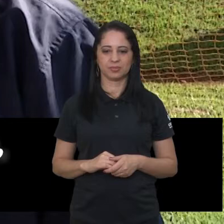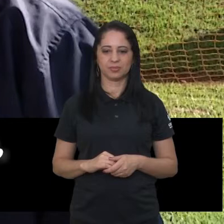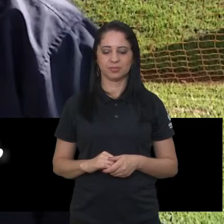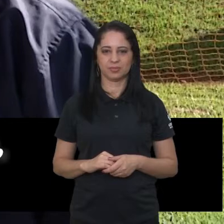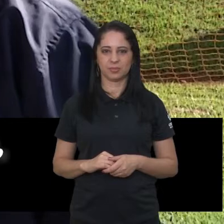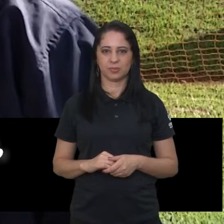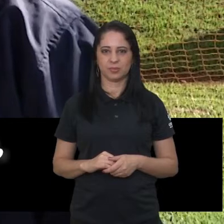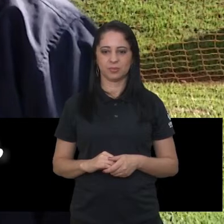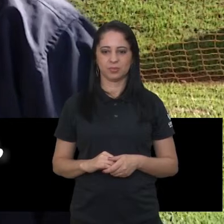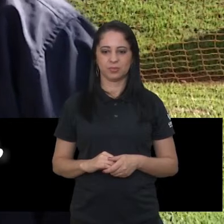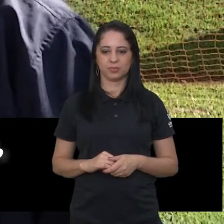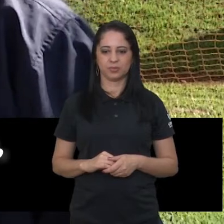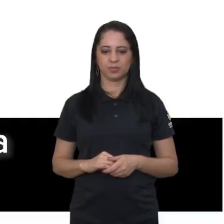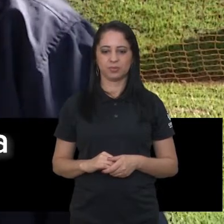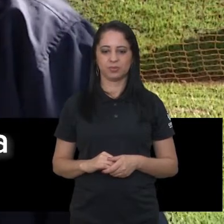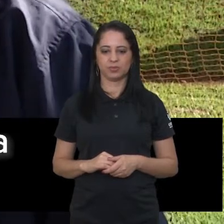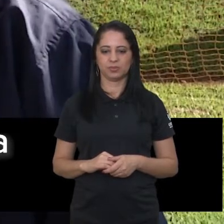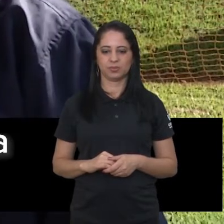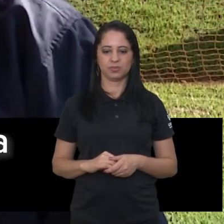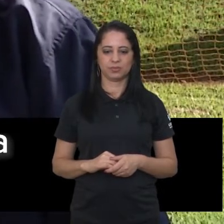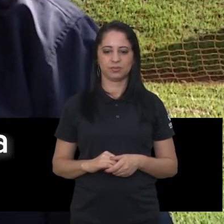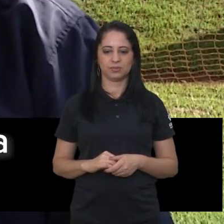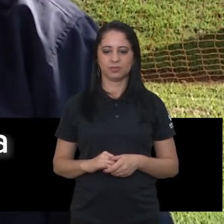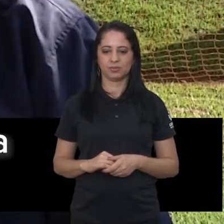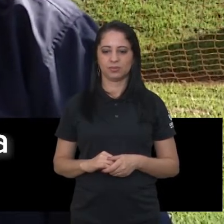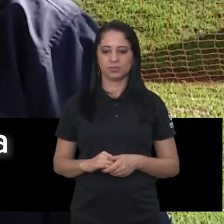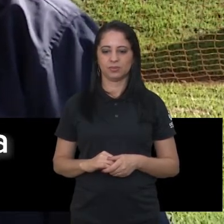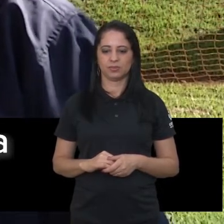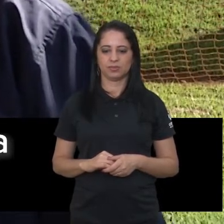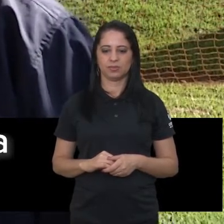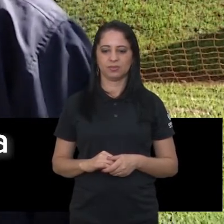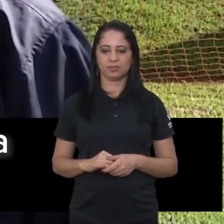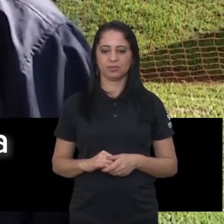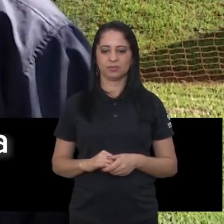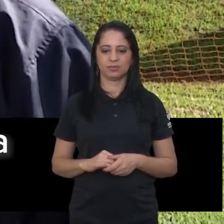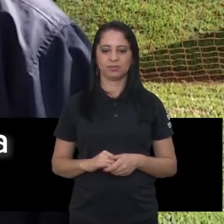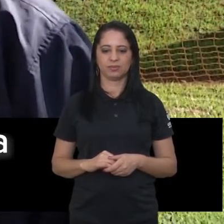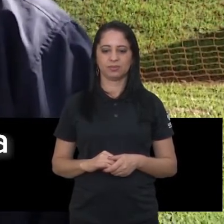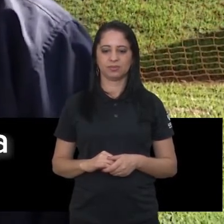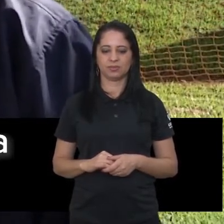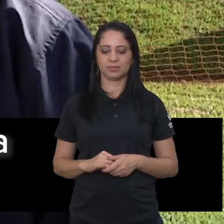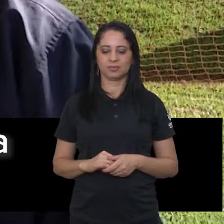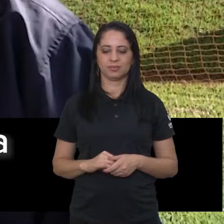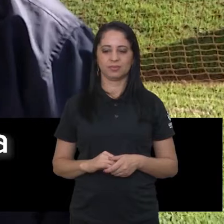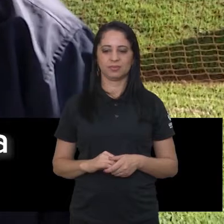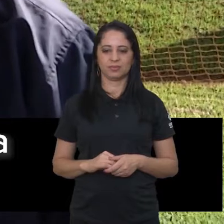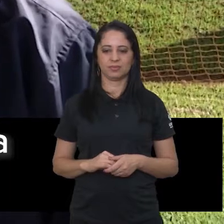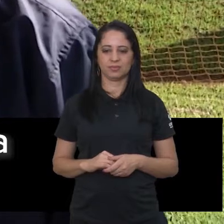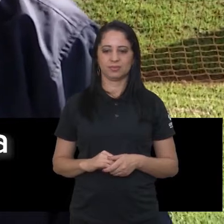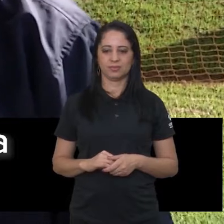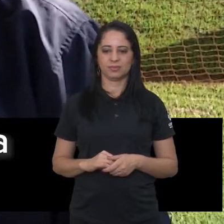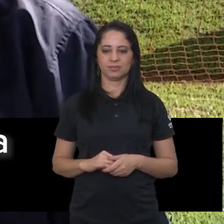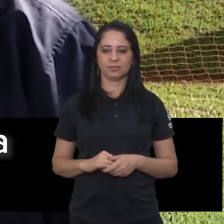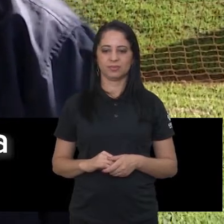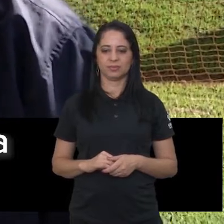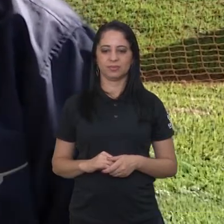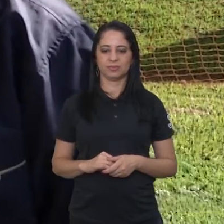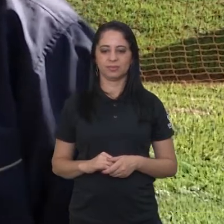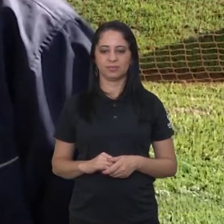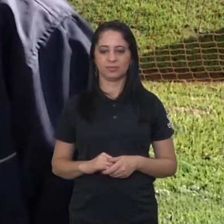このジャルジンですね。皆様から愛される公園にしたいと考えております